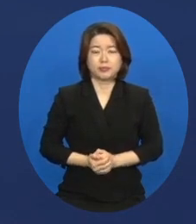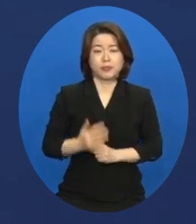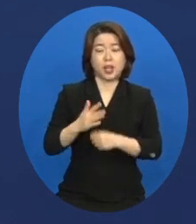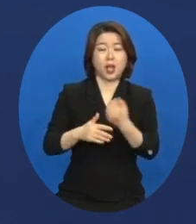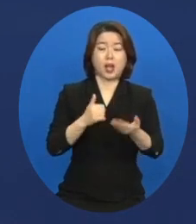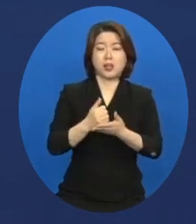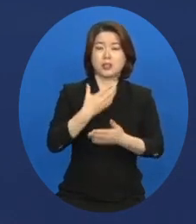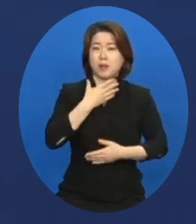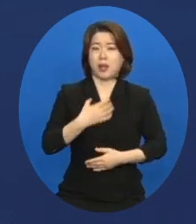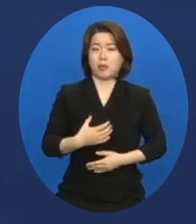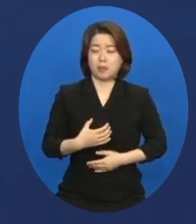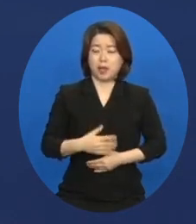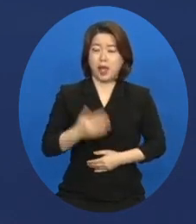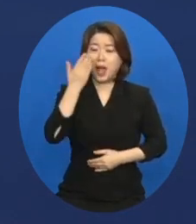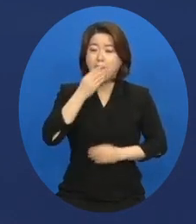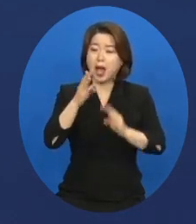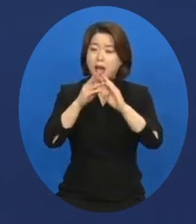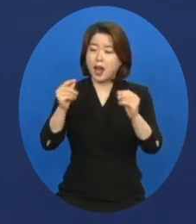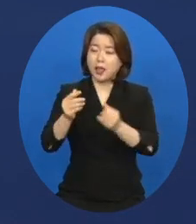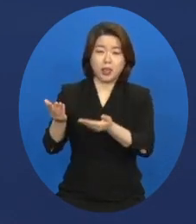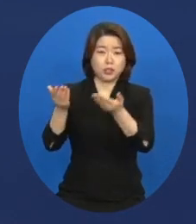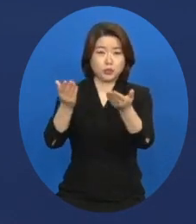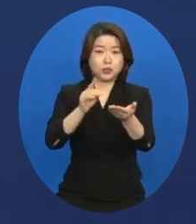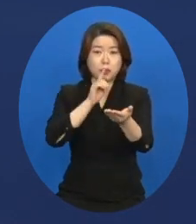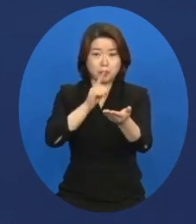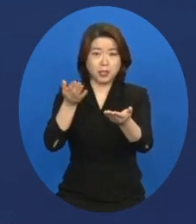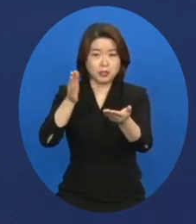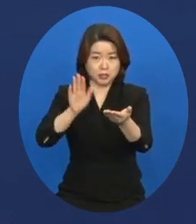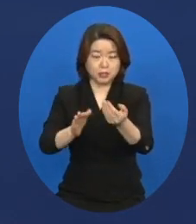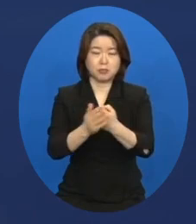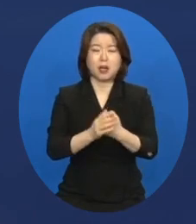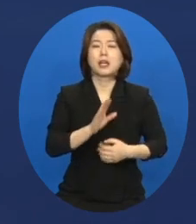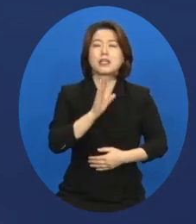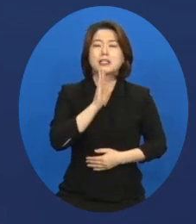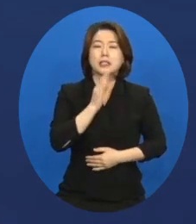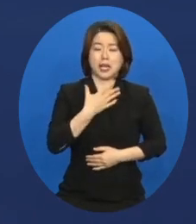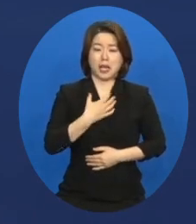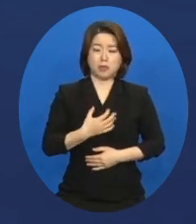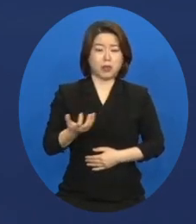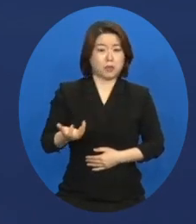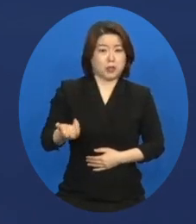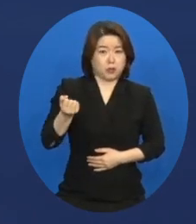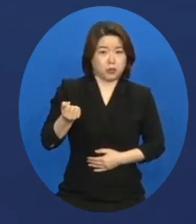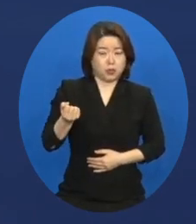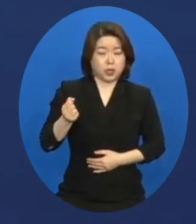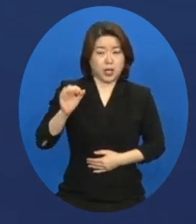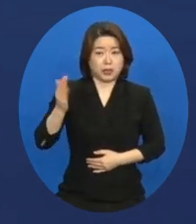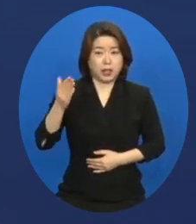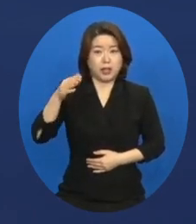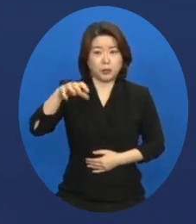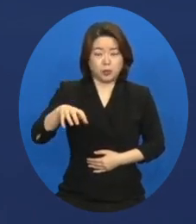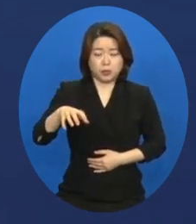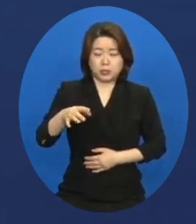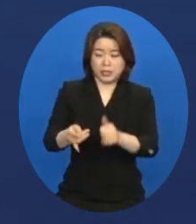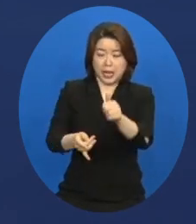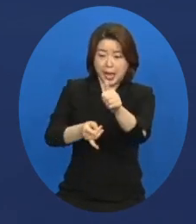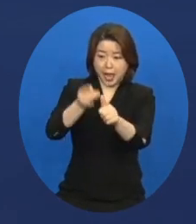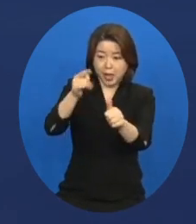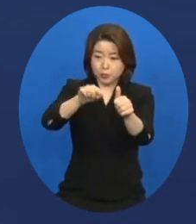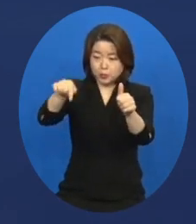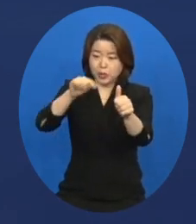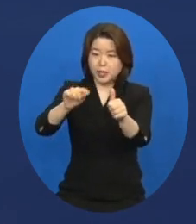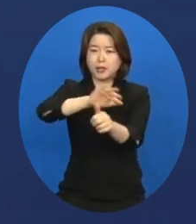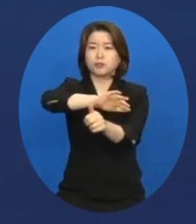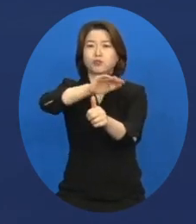하나님이 아브라함에게 가나안 땅을 주시겠다고 하셨지만 실제로 아브라함의 소유가 된 땅은 헤브론에 있는 무덤밖에